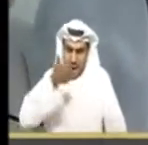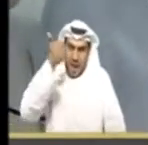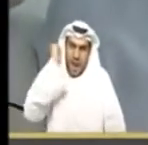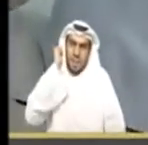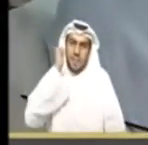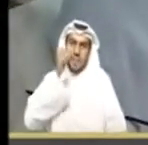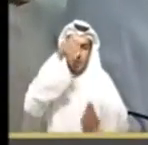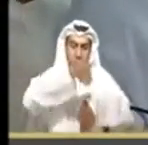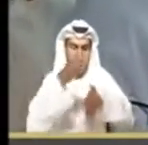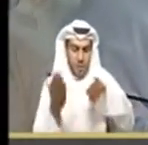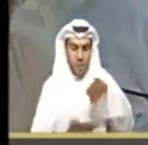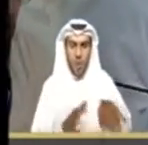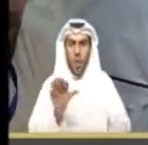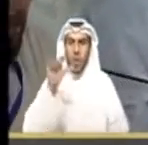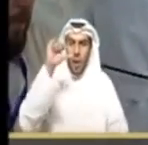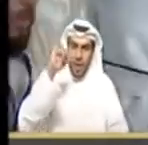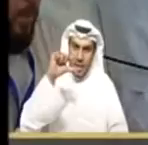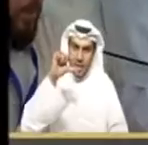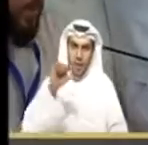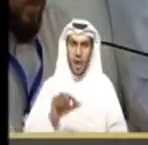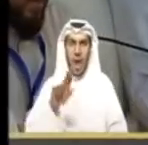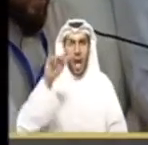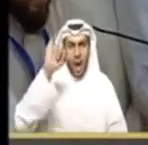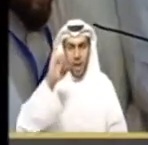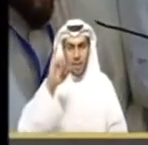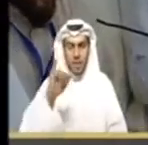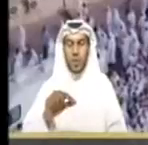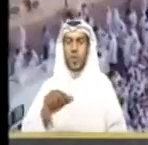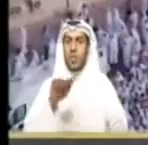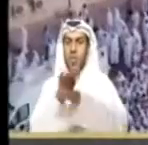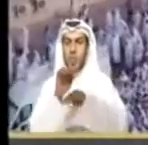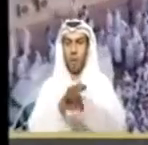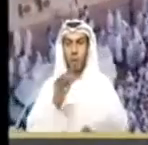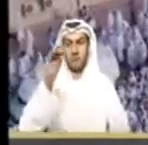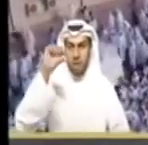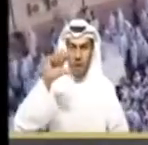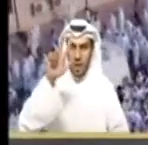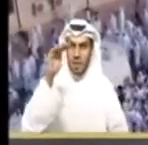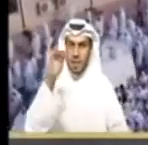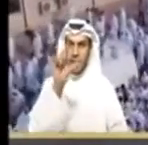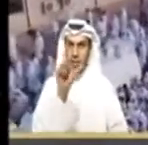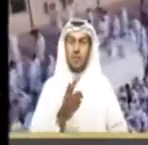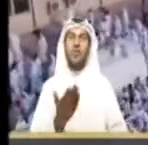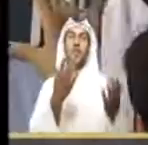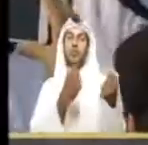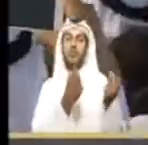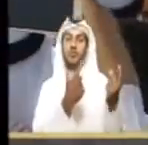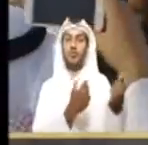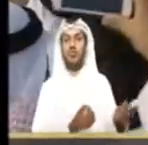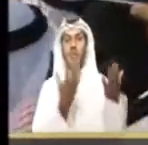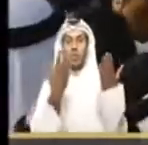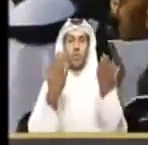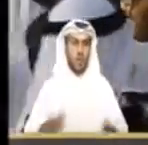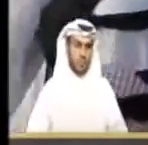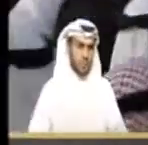البررة الدكتور وليد العلي والداعية فهد الحسيني، شهيدان في سبيل الله نحسبهما كذلك. وفي